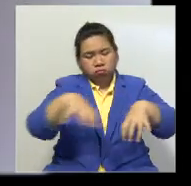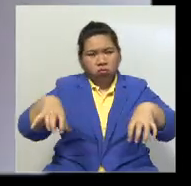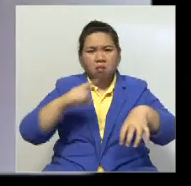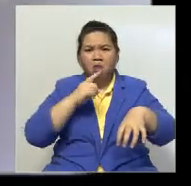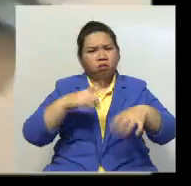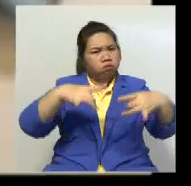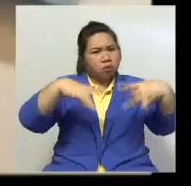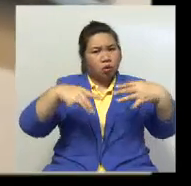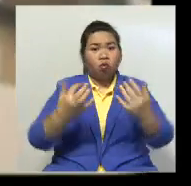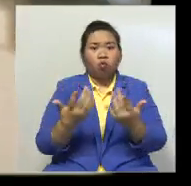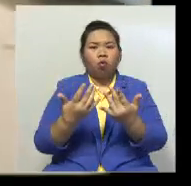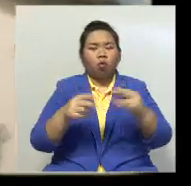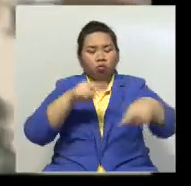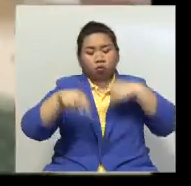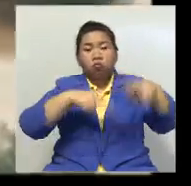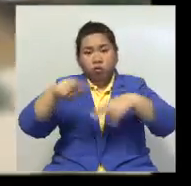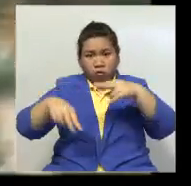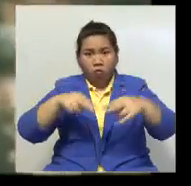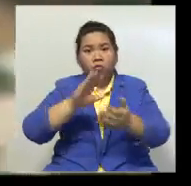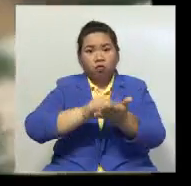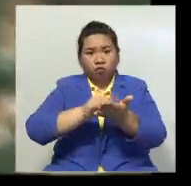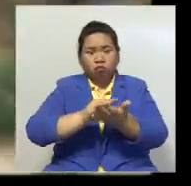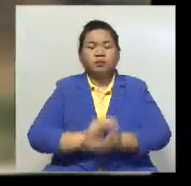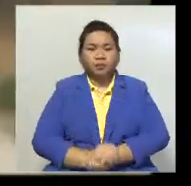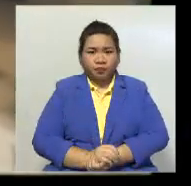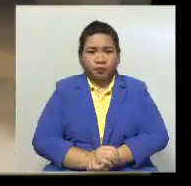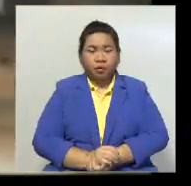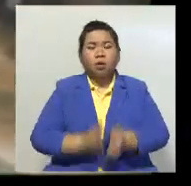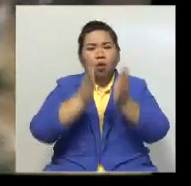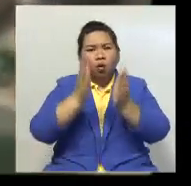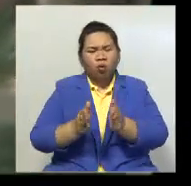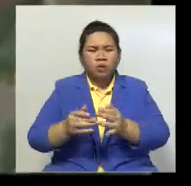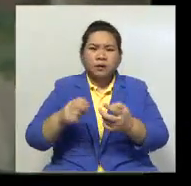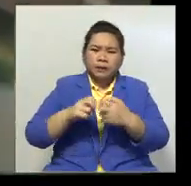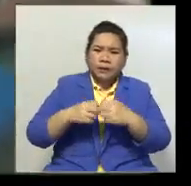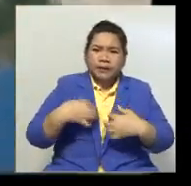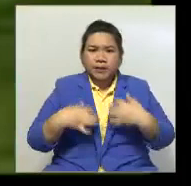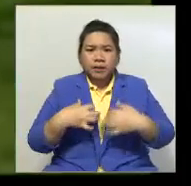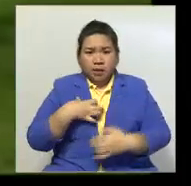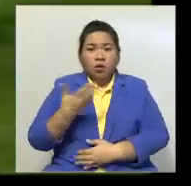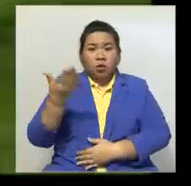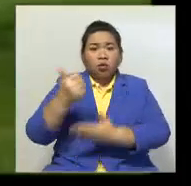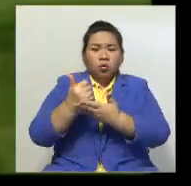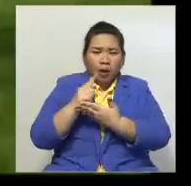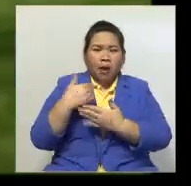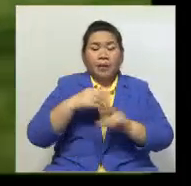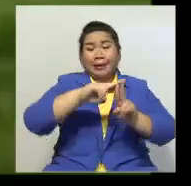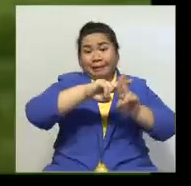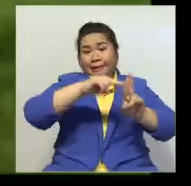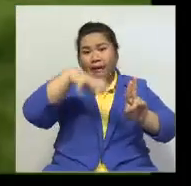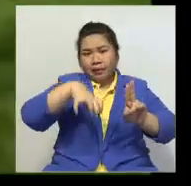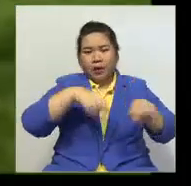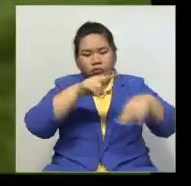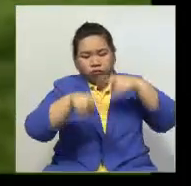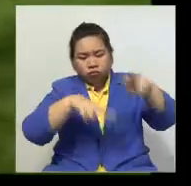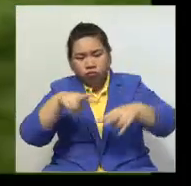อนนี้จะต้องมีการตรวจสอบในรายละเอียดกันต่อไปส่วนผู้ประสบภัยที่ต้องการความช่วยเหลือเร่งด่วนทางกาชาดไปสำรวจพบว่